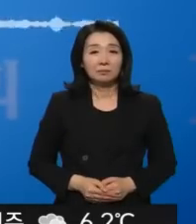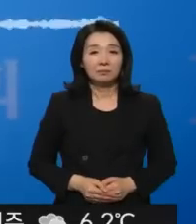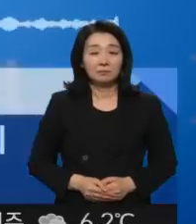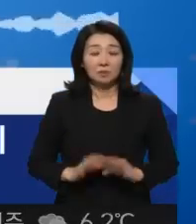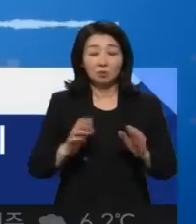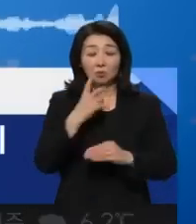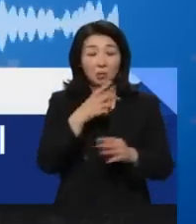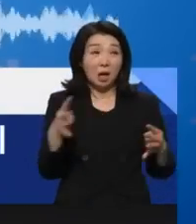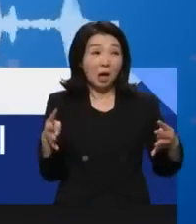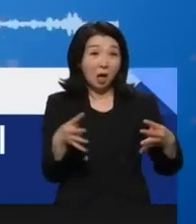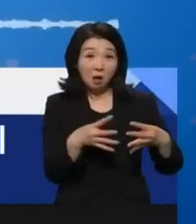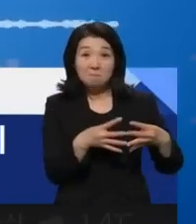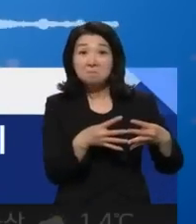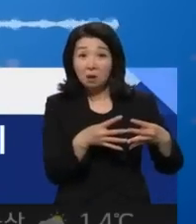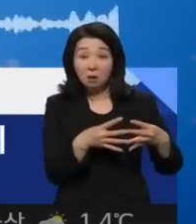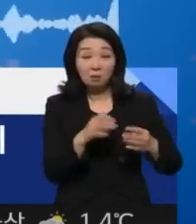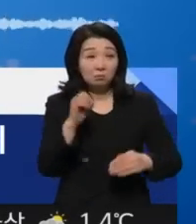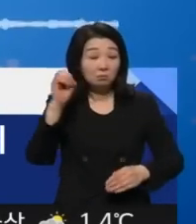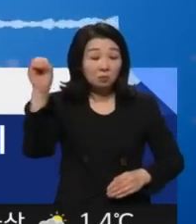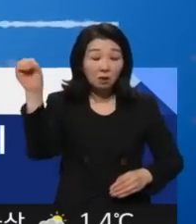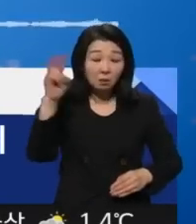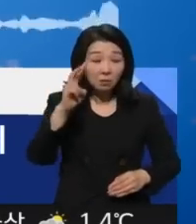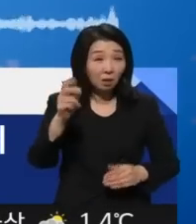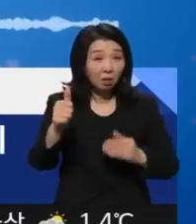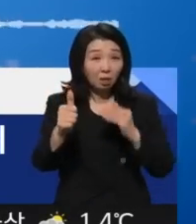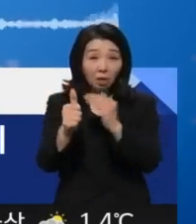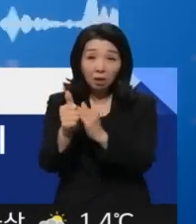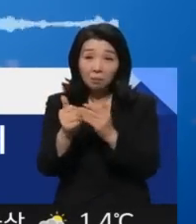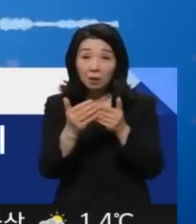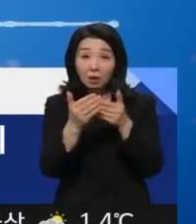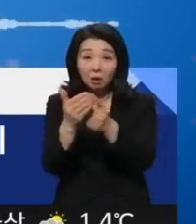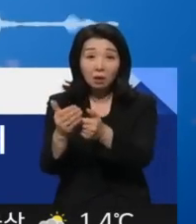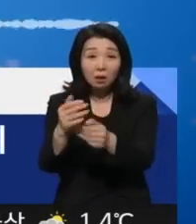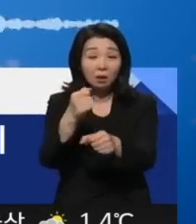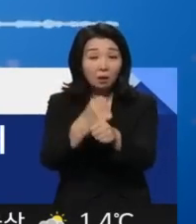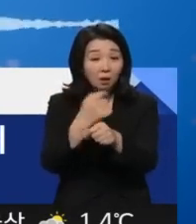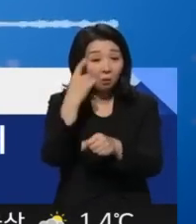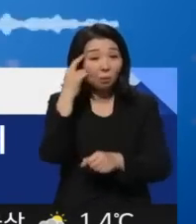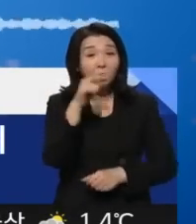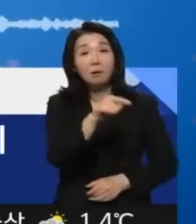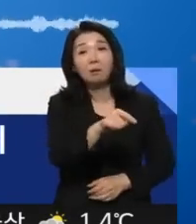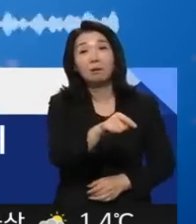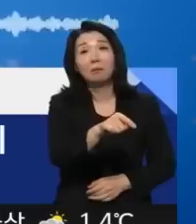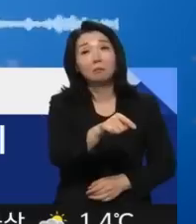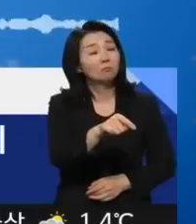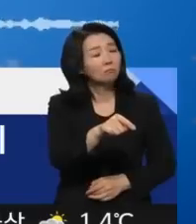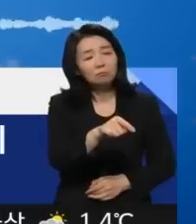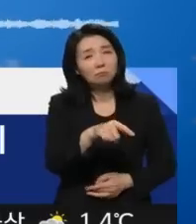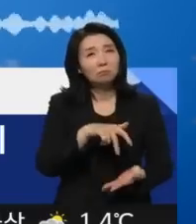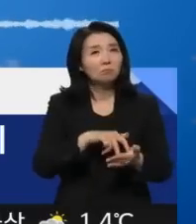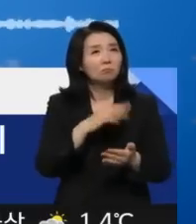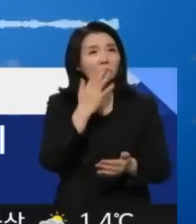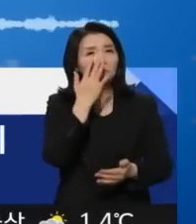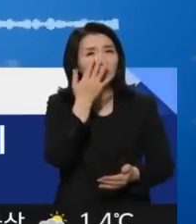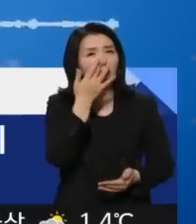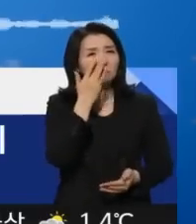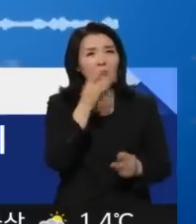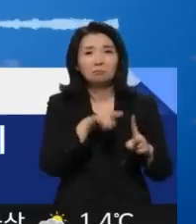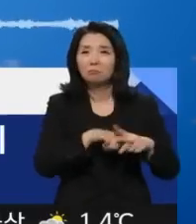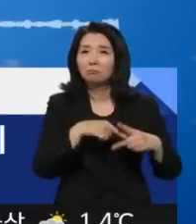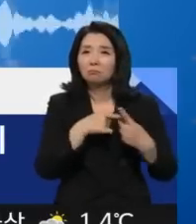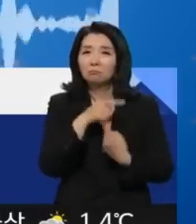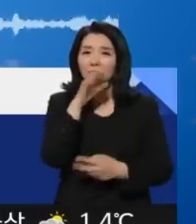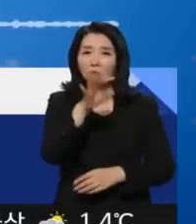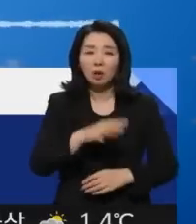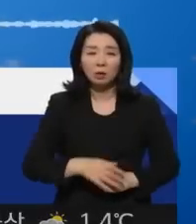국정조사 합의하고 나서 왜 갑자기 또 이렇게 해임안을 가지고 나왔는지 그 부분은 솔직히 이해하기가 좀 어렵다.